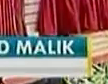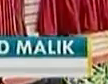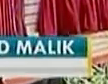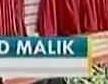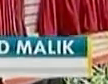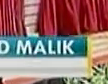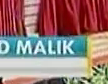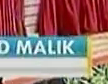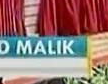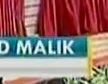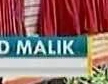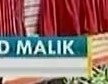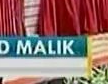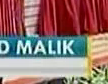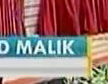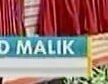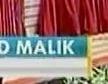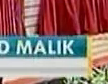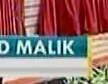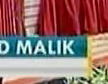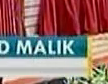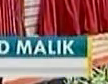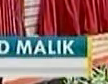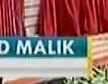Sri Syamuddin Tun Hussein